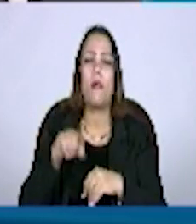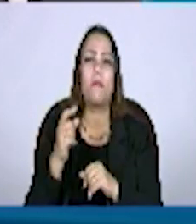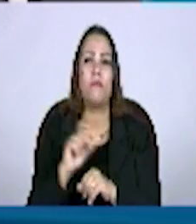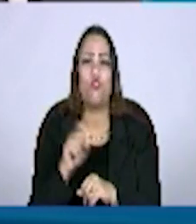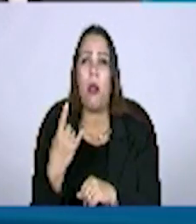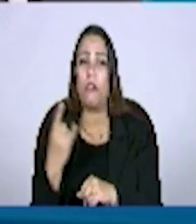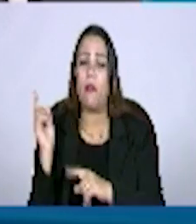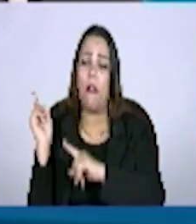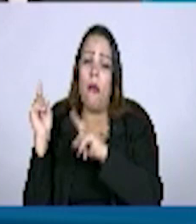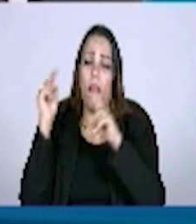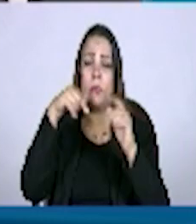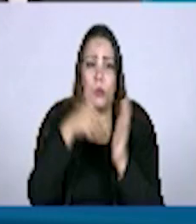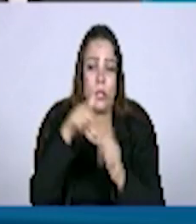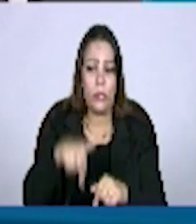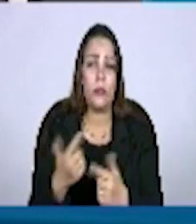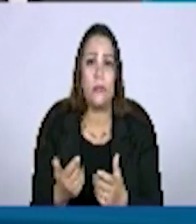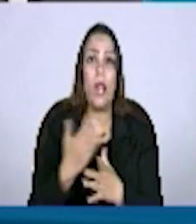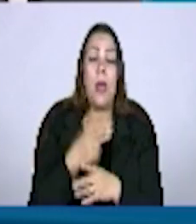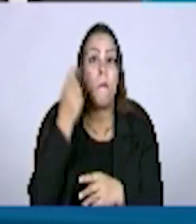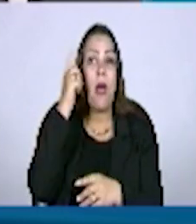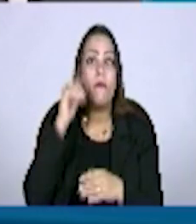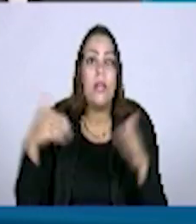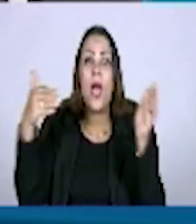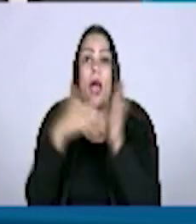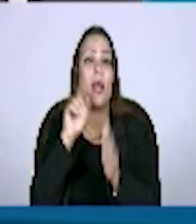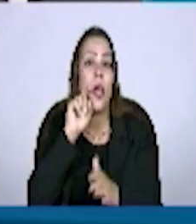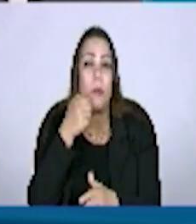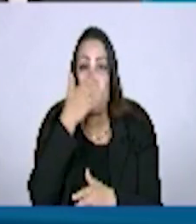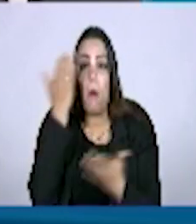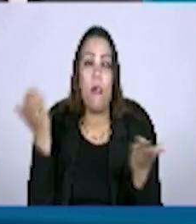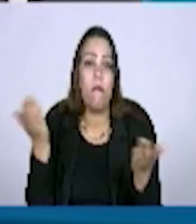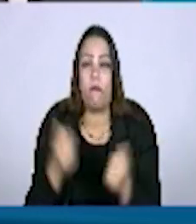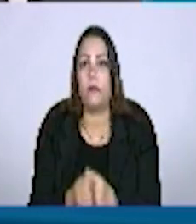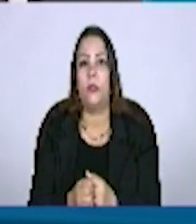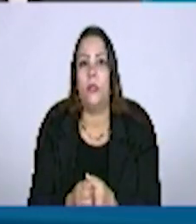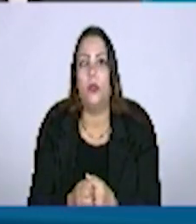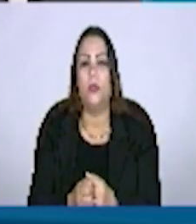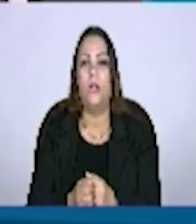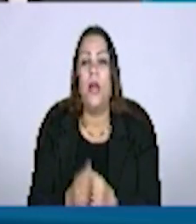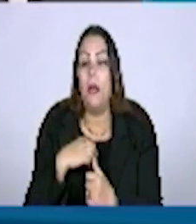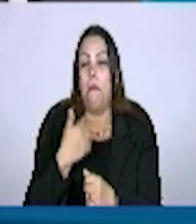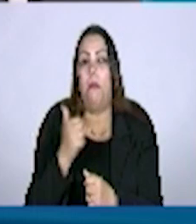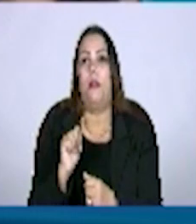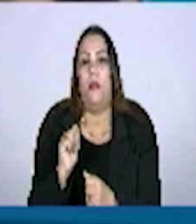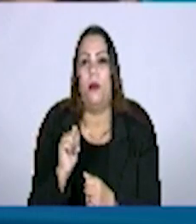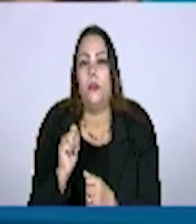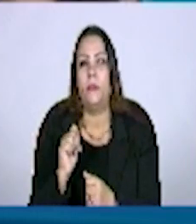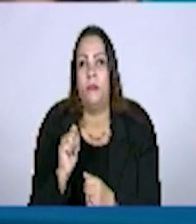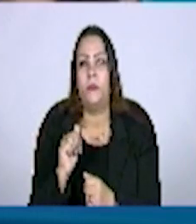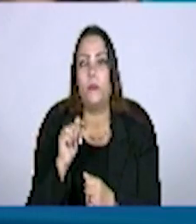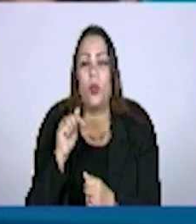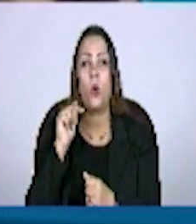الطريقه لشهور طويله وماحدش عارف افق نهايتها رايح فين امبارح